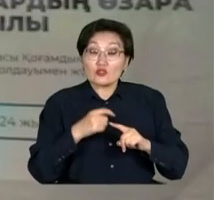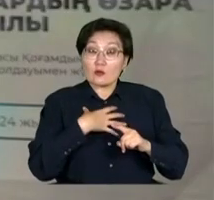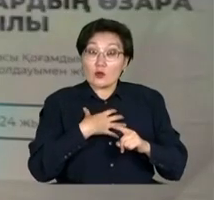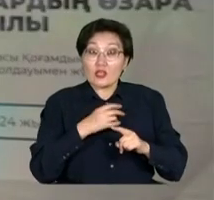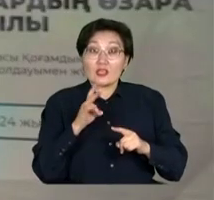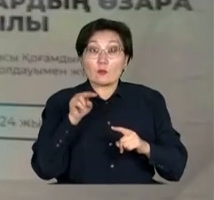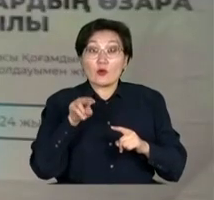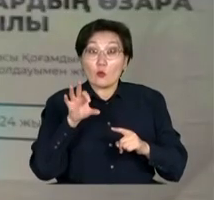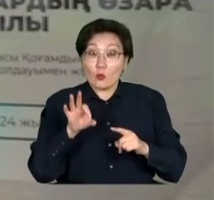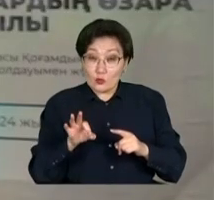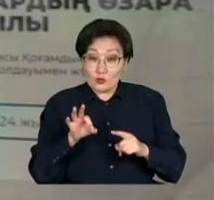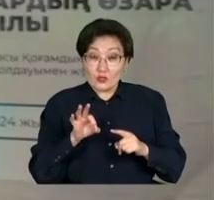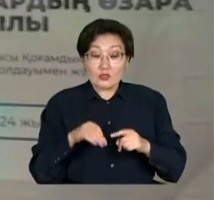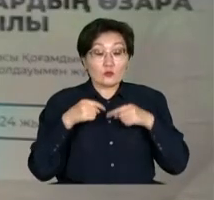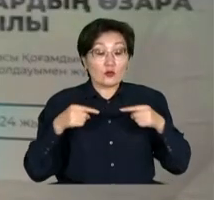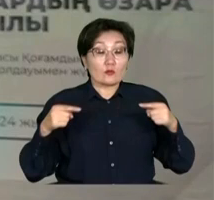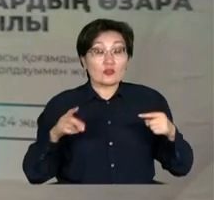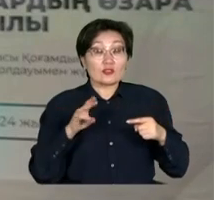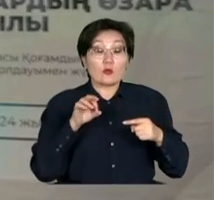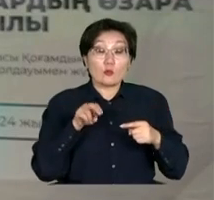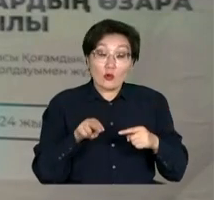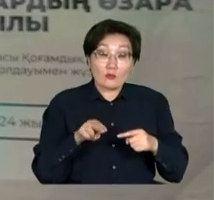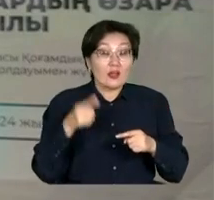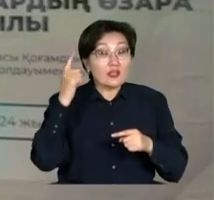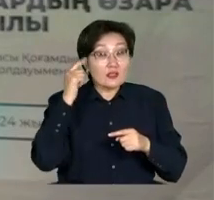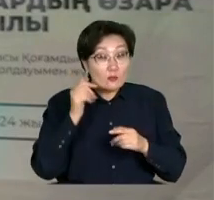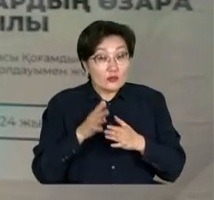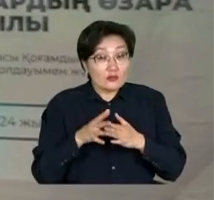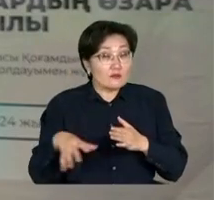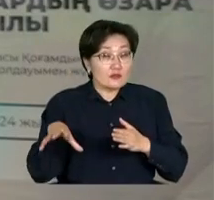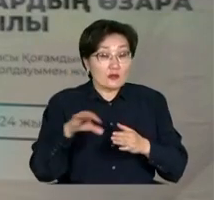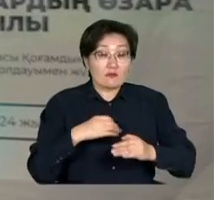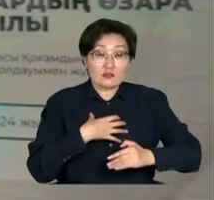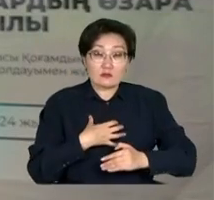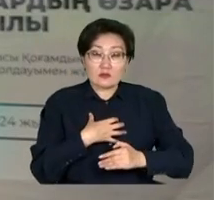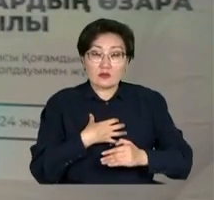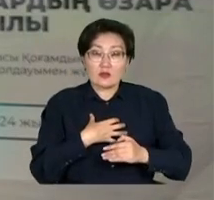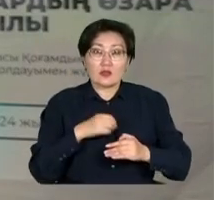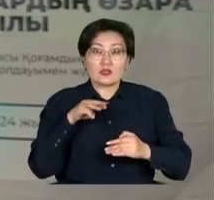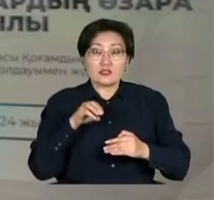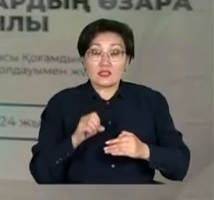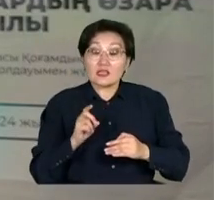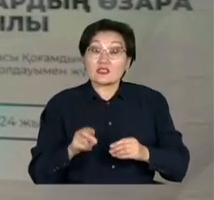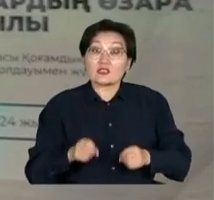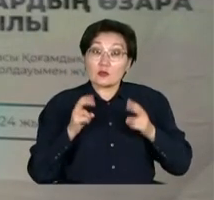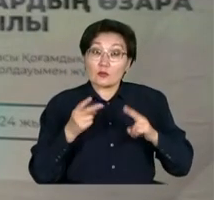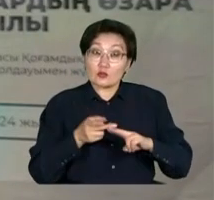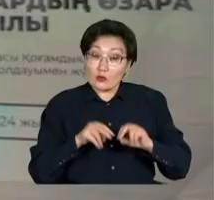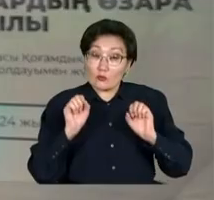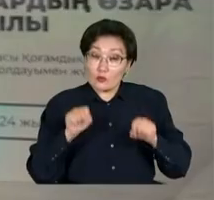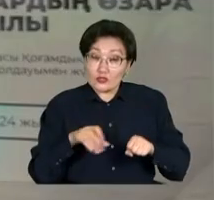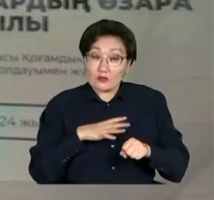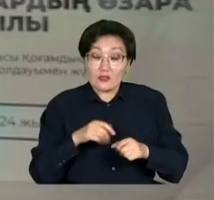НПО и другие НКО понимали всю важность тех рисков, которые может быть